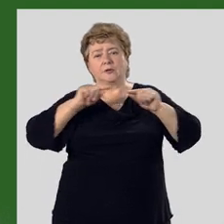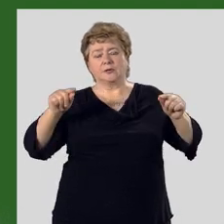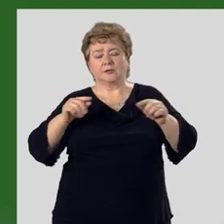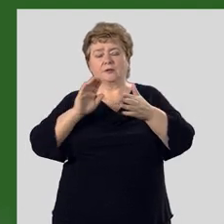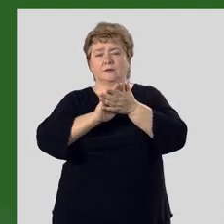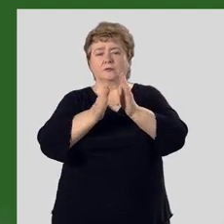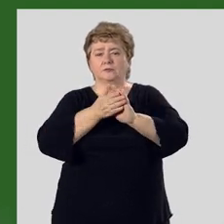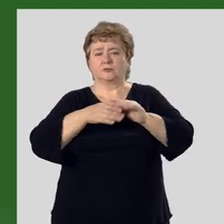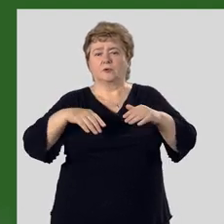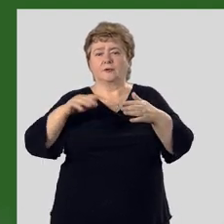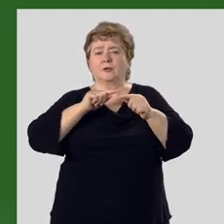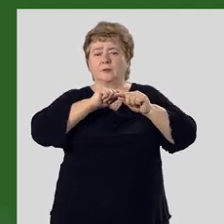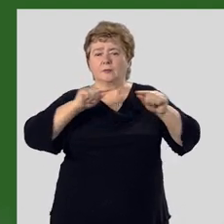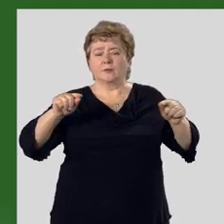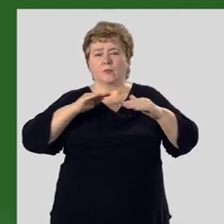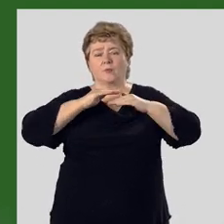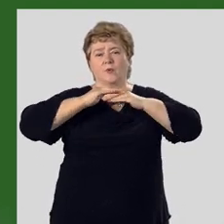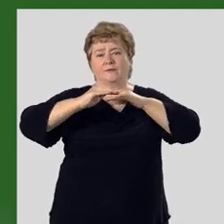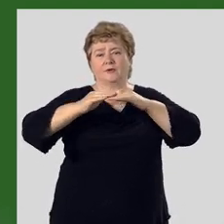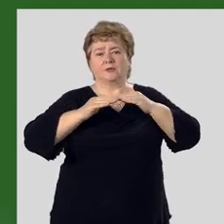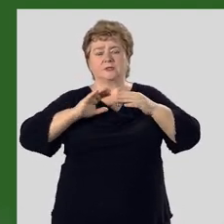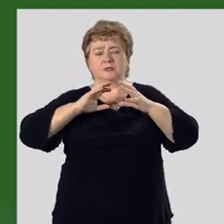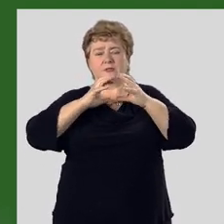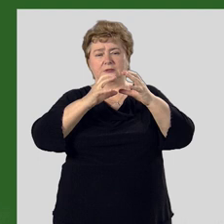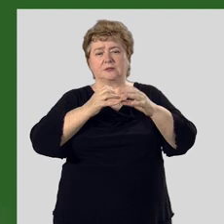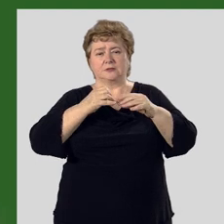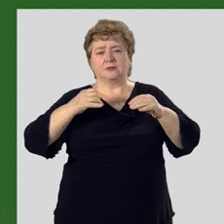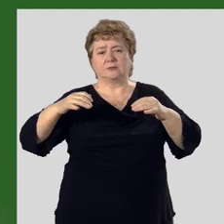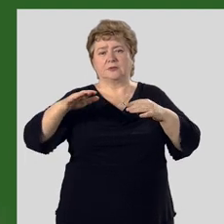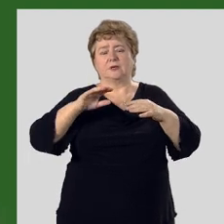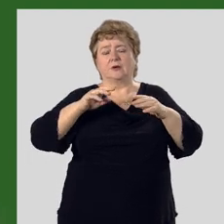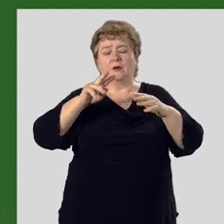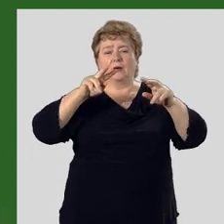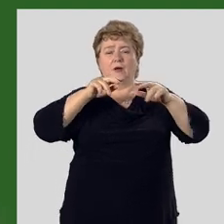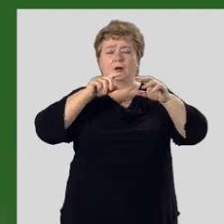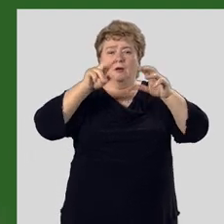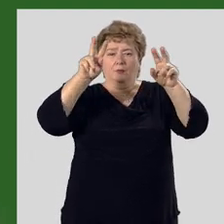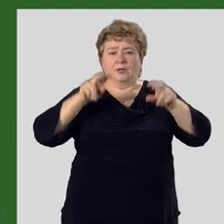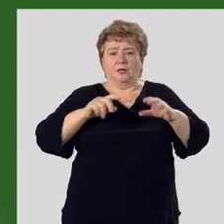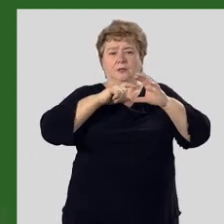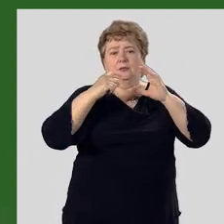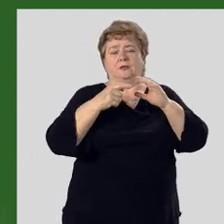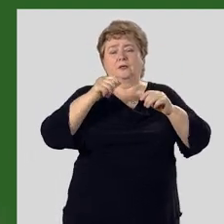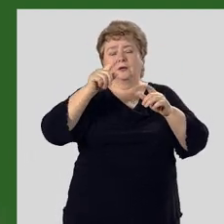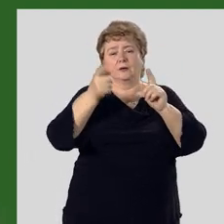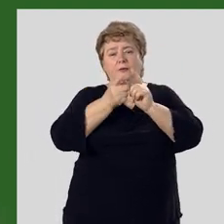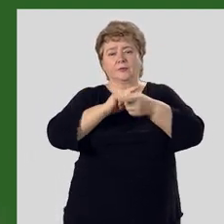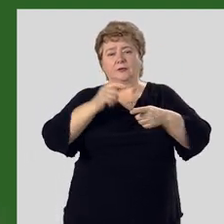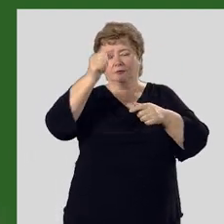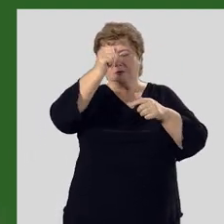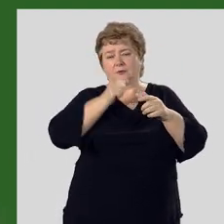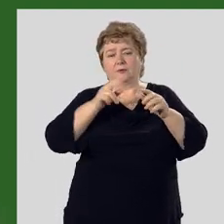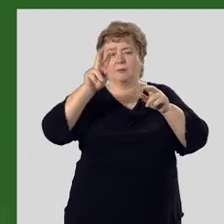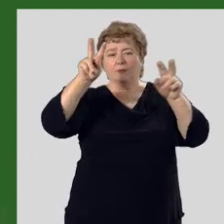линии, условно проведенные по поверхности Земли, параллельно экватору. В переводе с греческого –